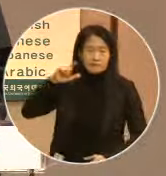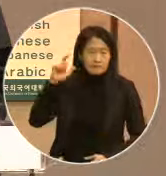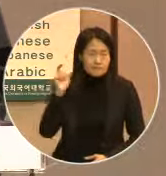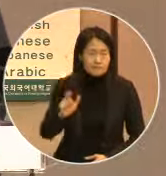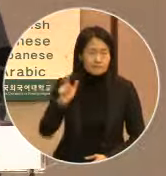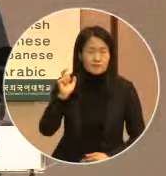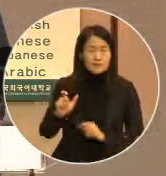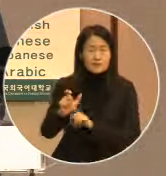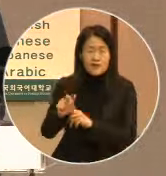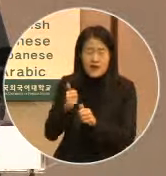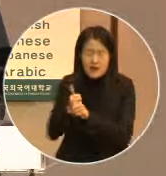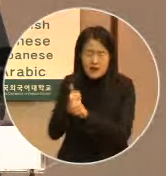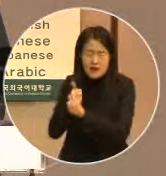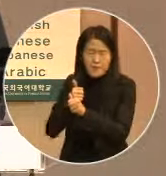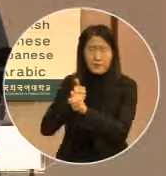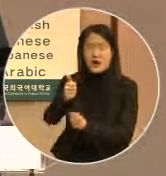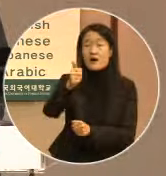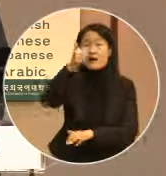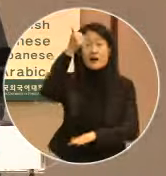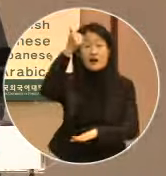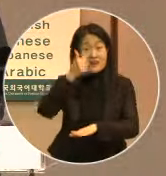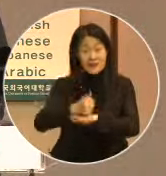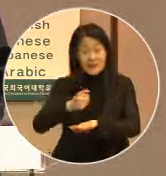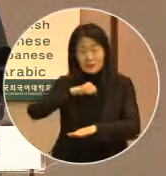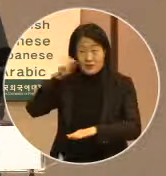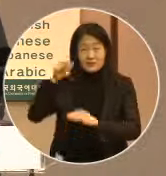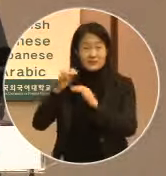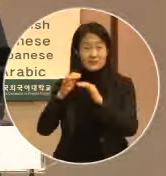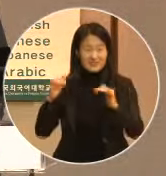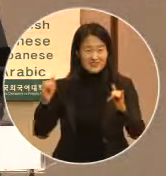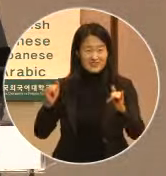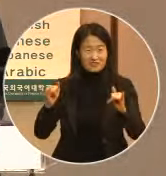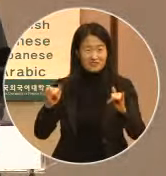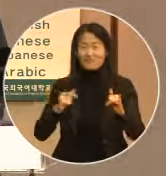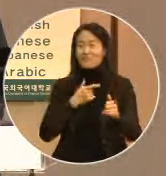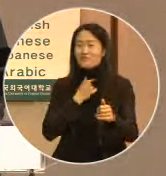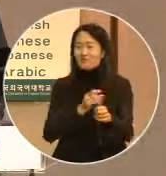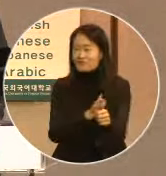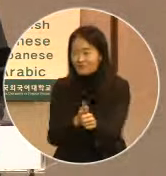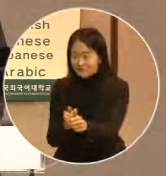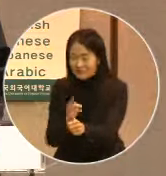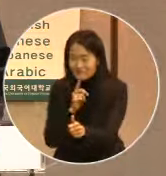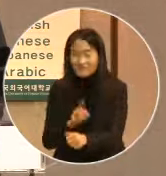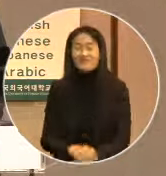않는 백절불굴의 의지로 살아가기를 당부드리겠습니다.